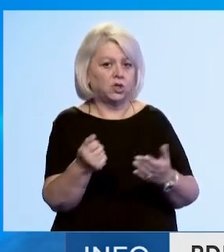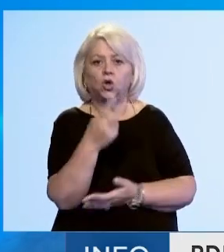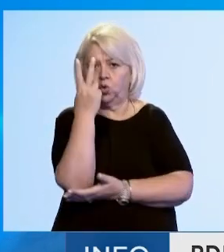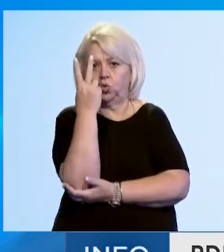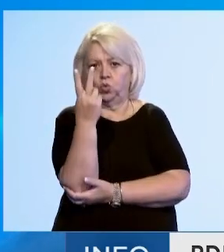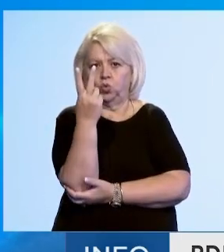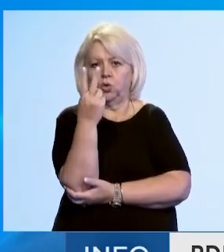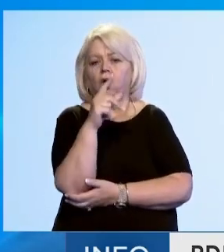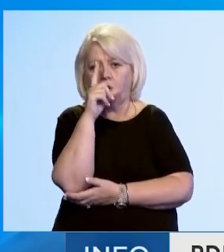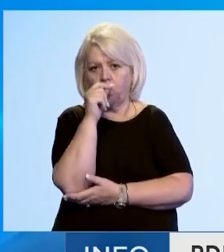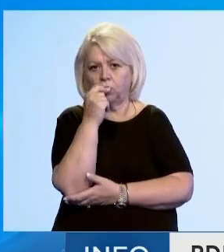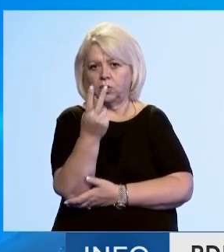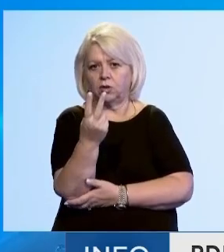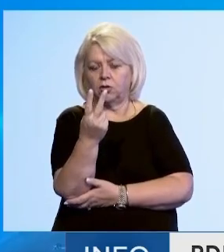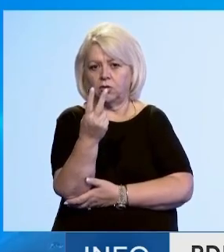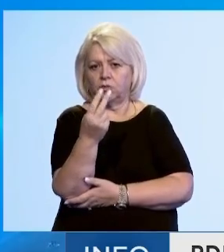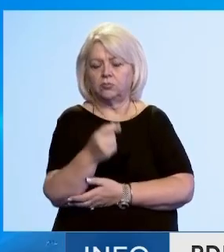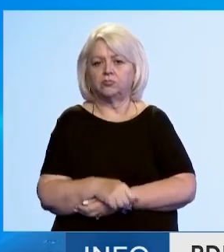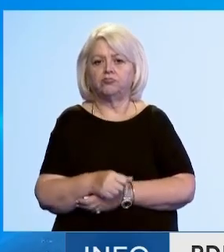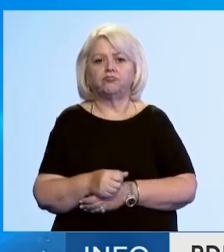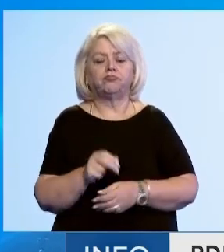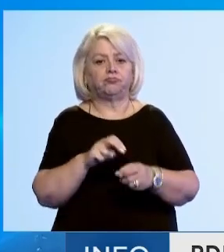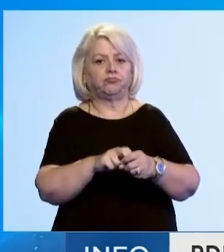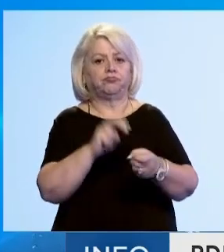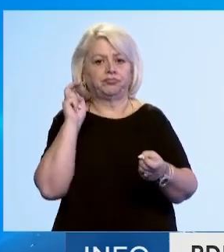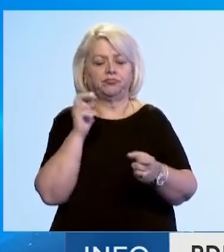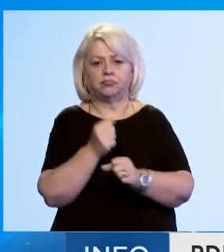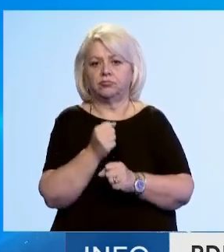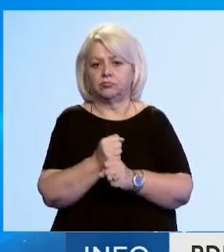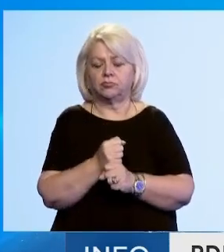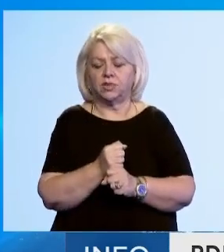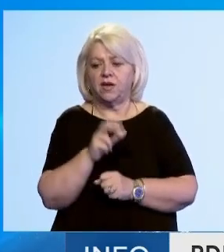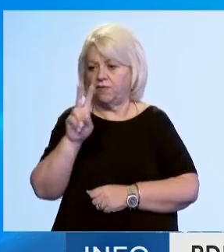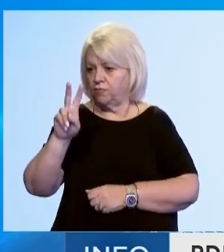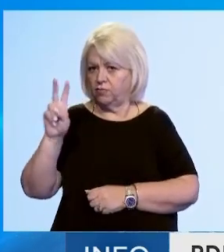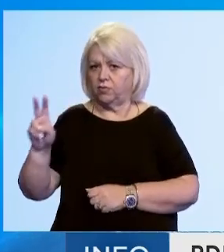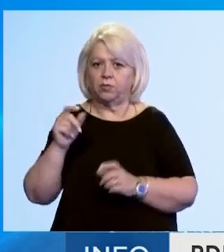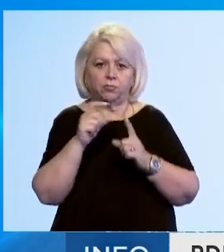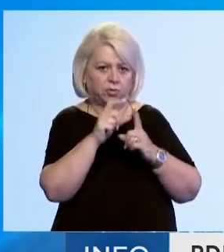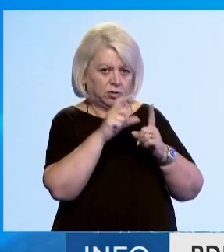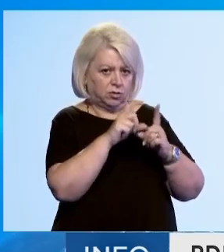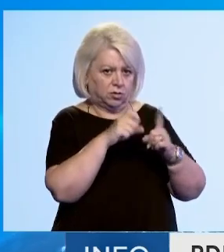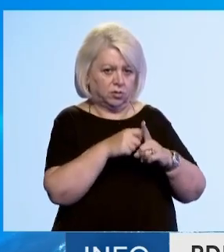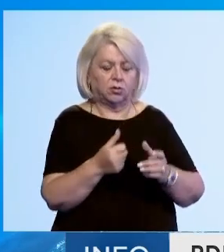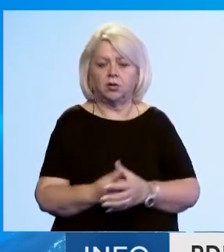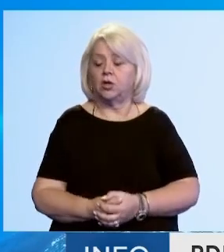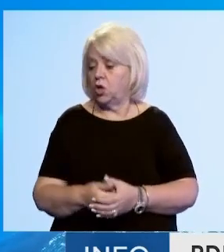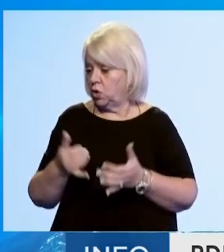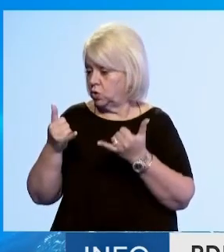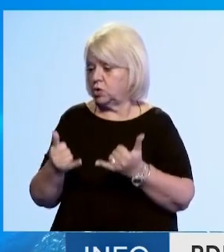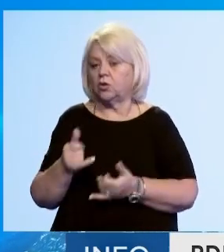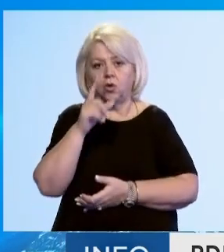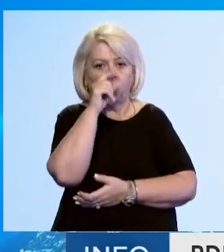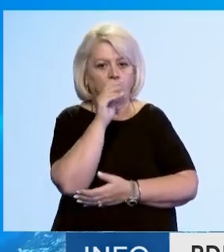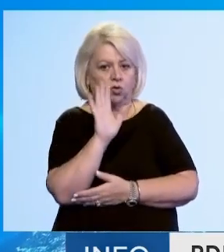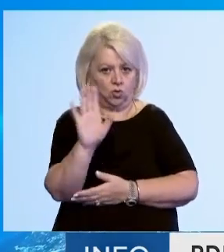komunat të cilat janë shkëputur bashkëpunimet në mes të lëvizjes vetëvendosje Davosi dhe Partisë Demokratike, sot në komunën